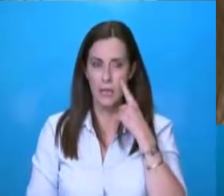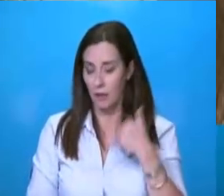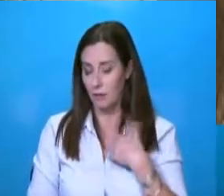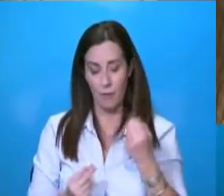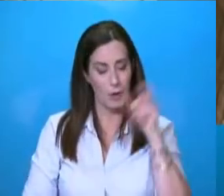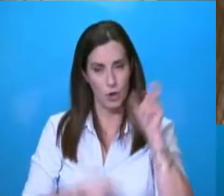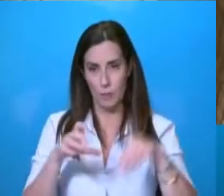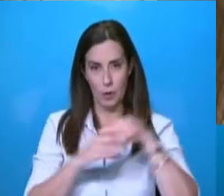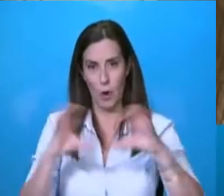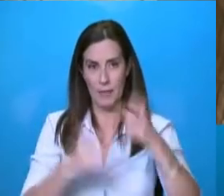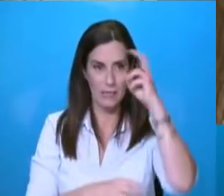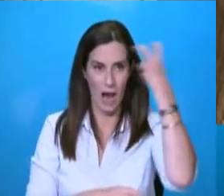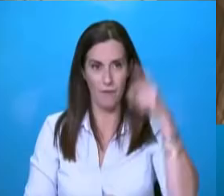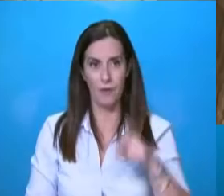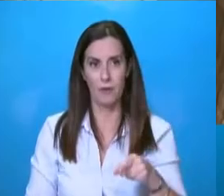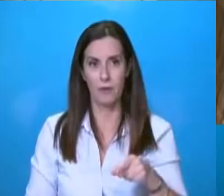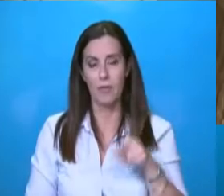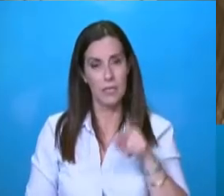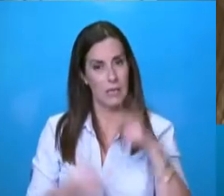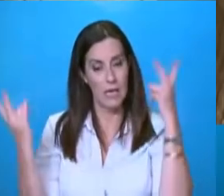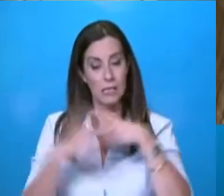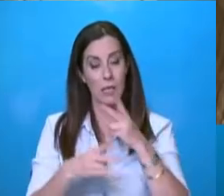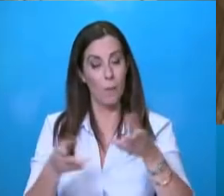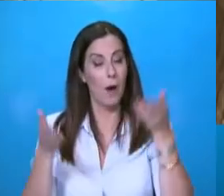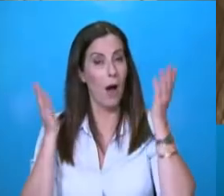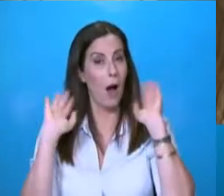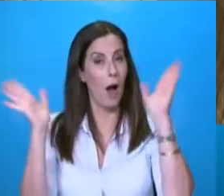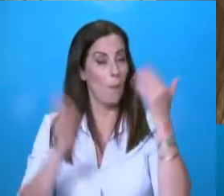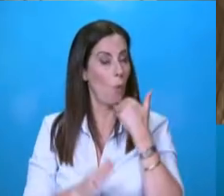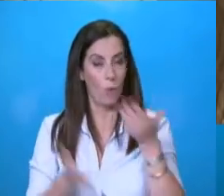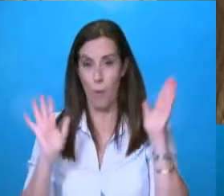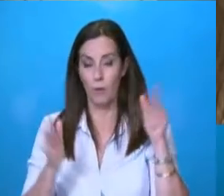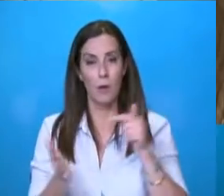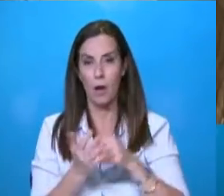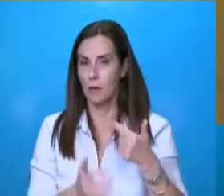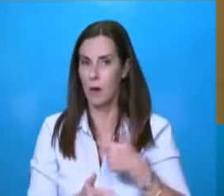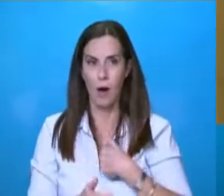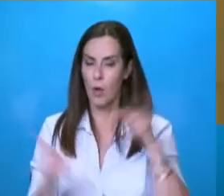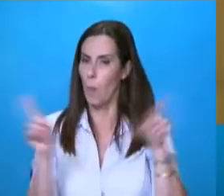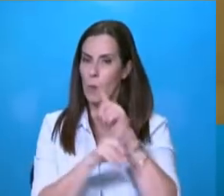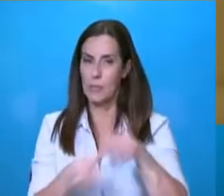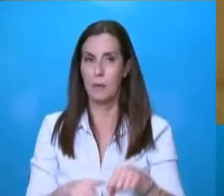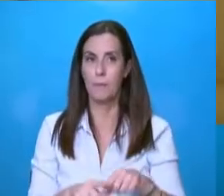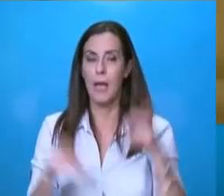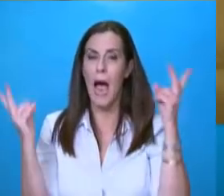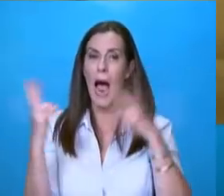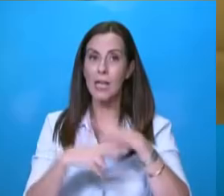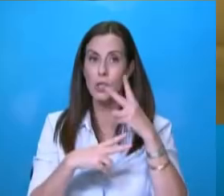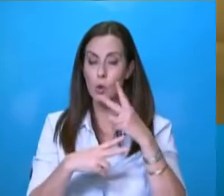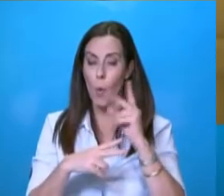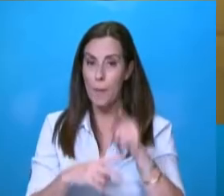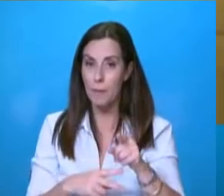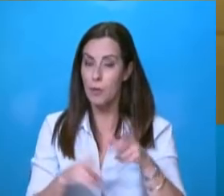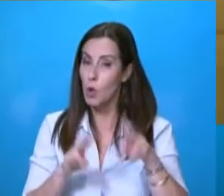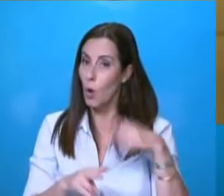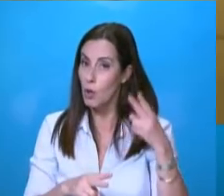הרבה אנשים מהמגזר, רובם, זה הסכם מאוד חמור ולכן אנחנו בוסדים אותו. הסיכומים בין מפלגת הרפורמה יכולים